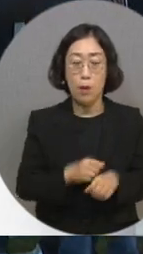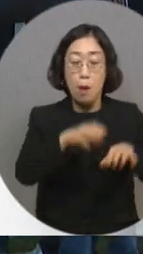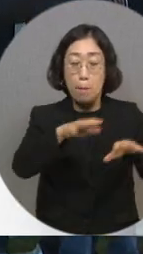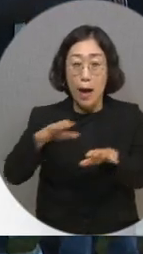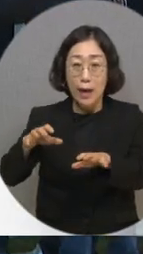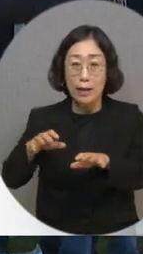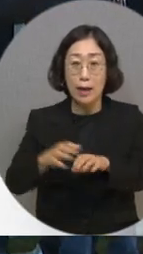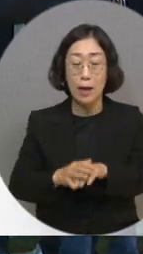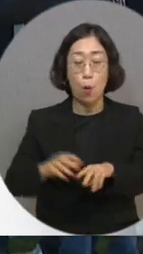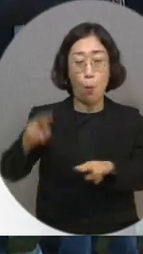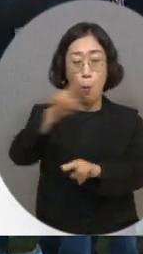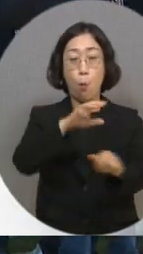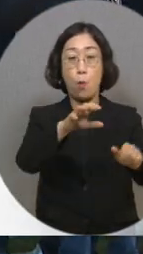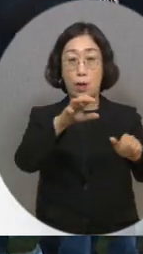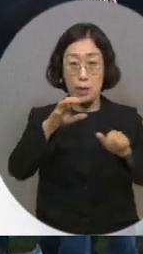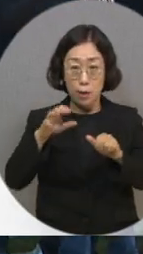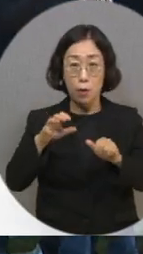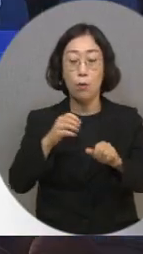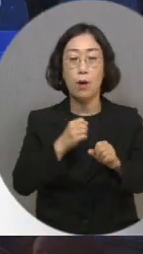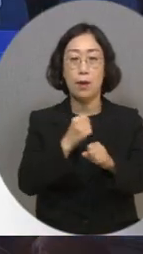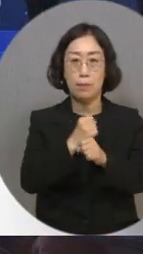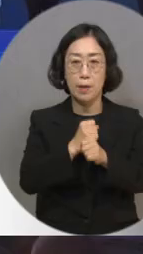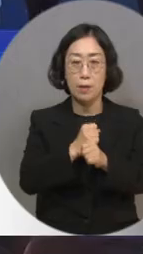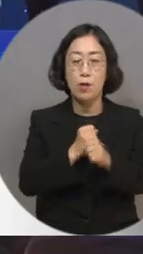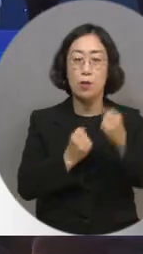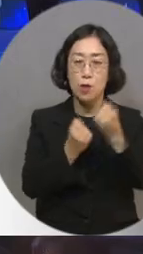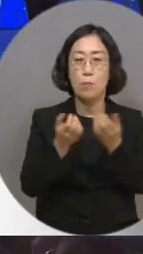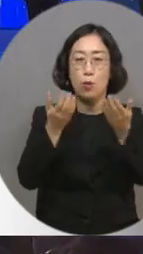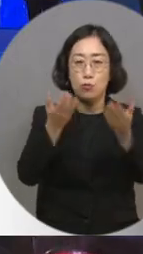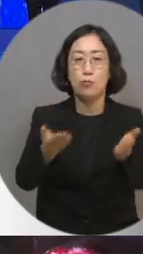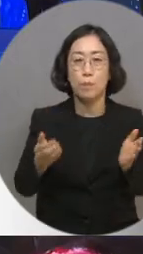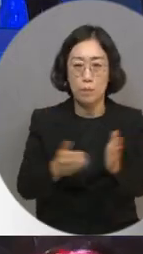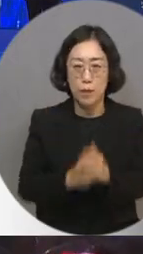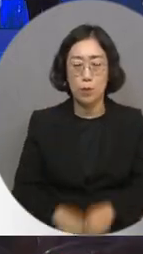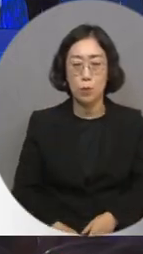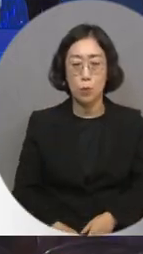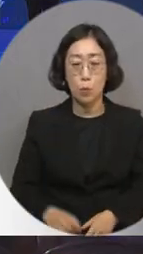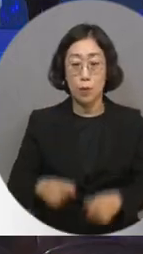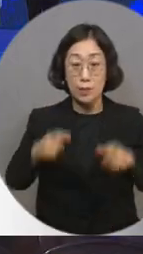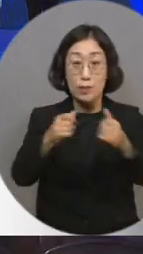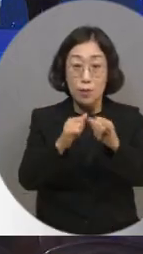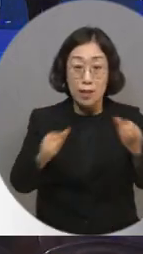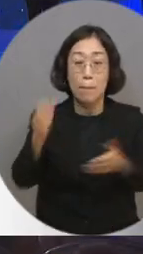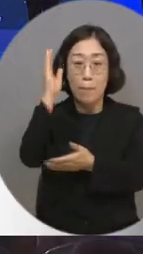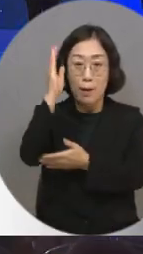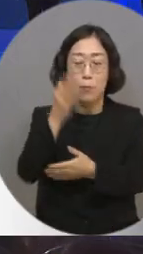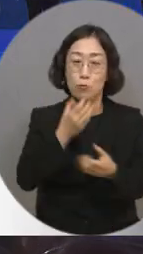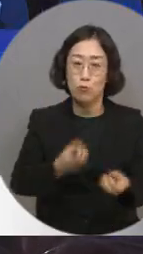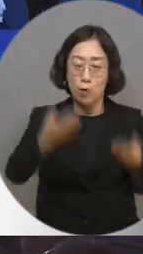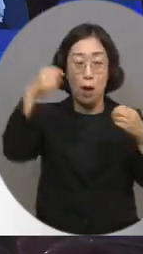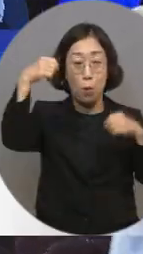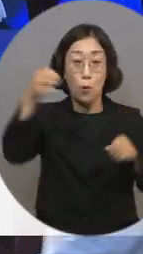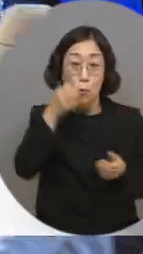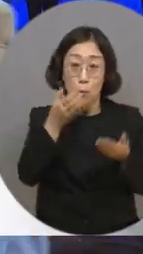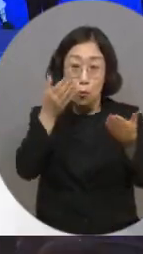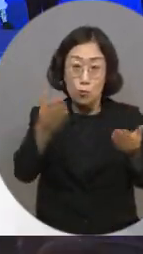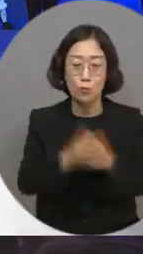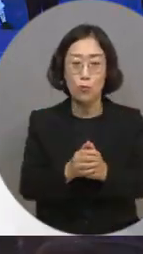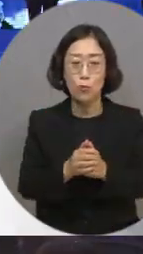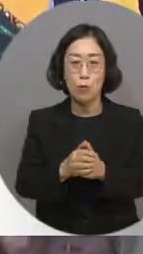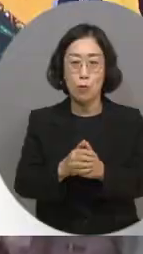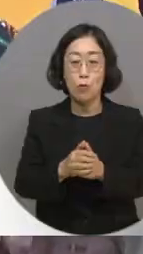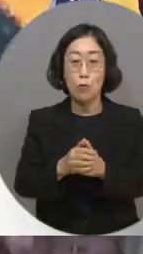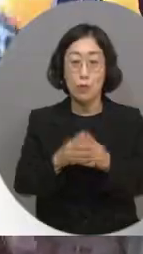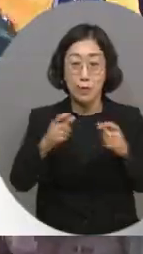해상풍력 허브 구축 등을 소개했습니다. 또 주민자치 발표회와 축하 공연으로 이루어진 위대한 도민